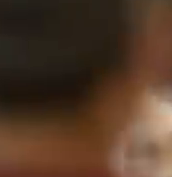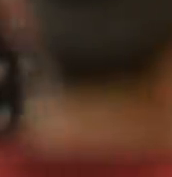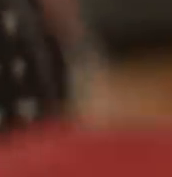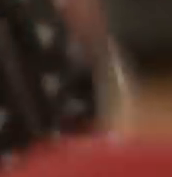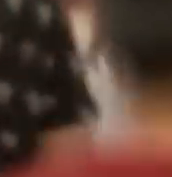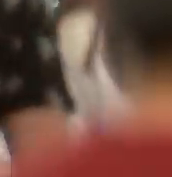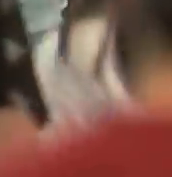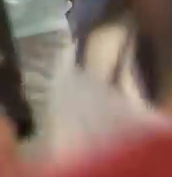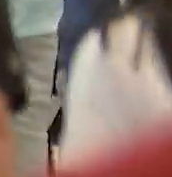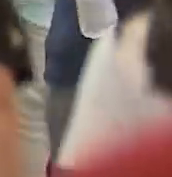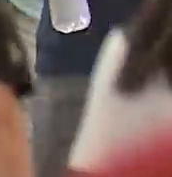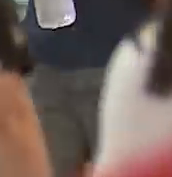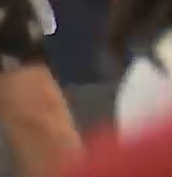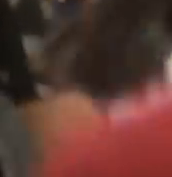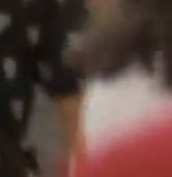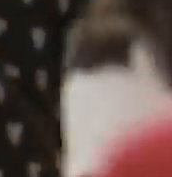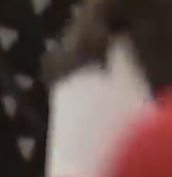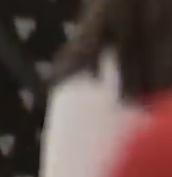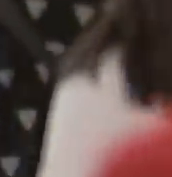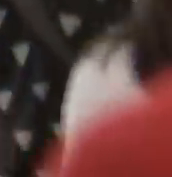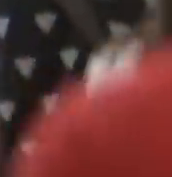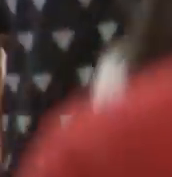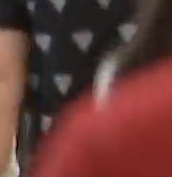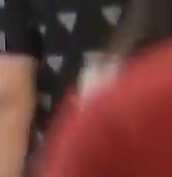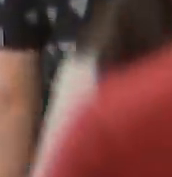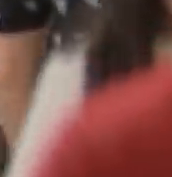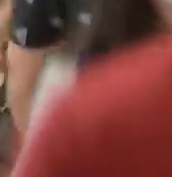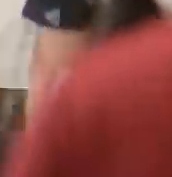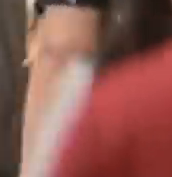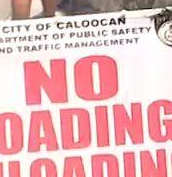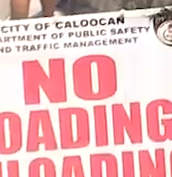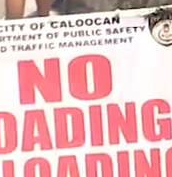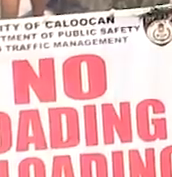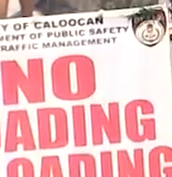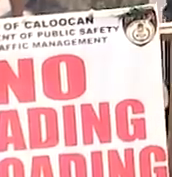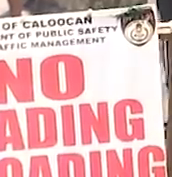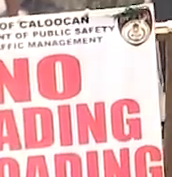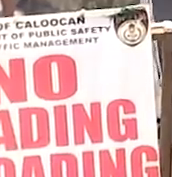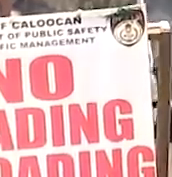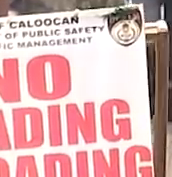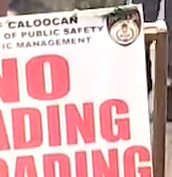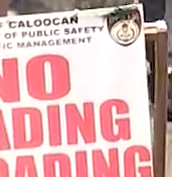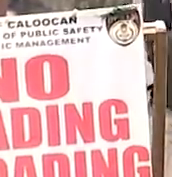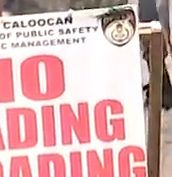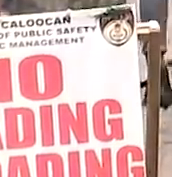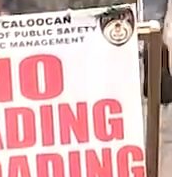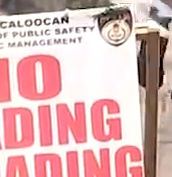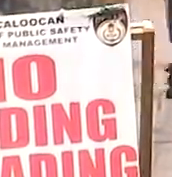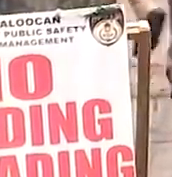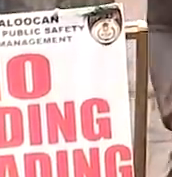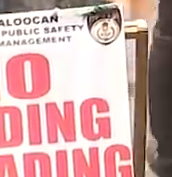taon. Dumami raw kasi ang mga may trabaho may part-time arrangement ayon sa economic managers. Pero ang pagbaba ng unemployment